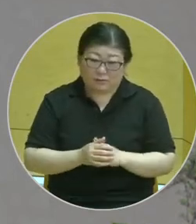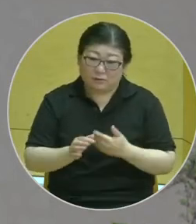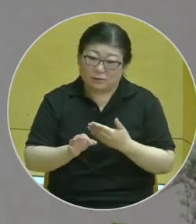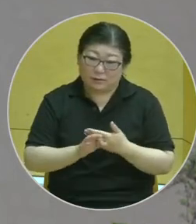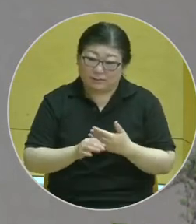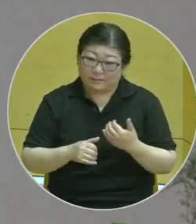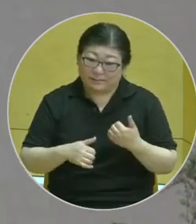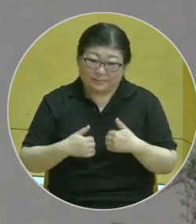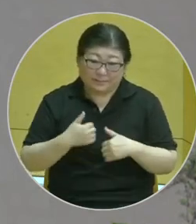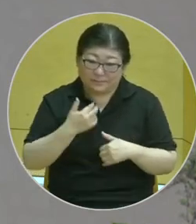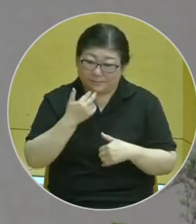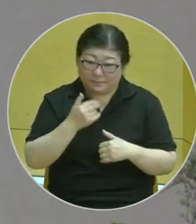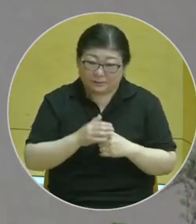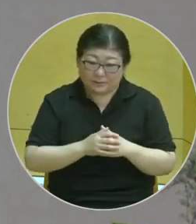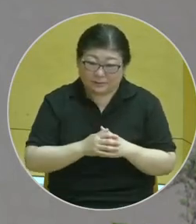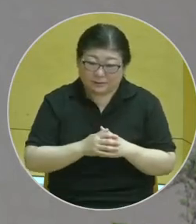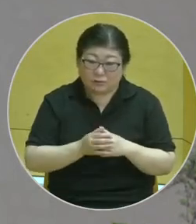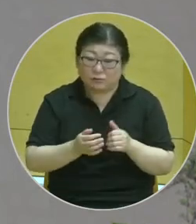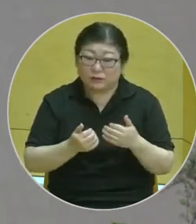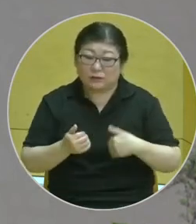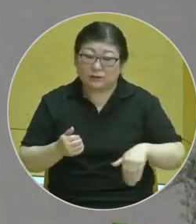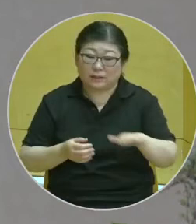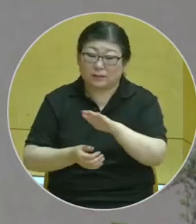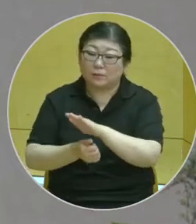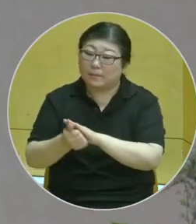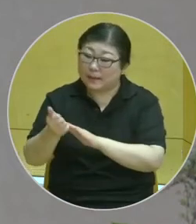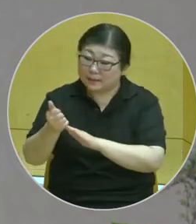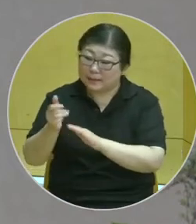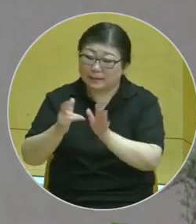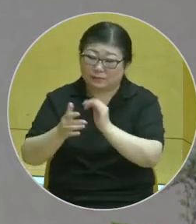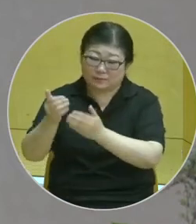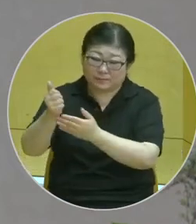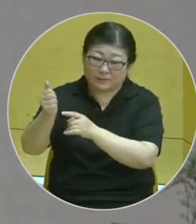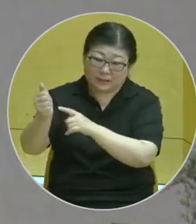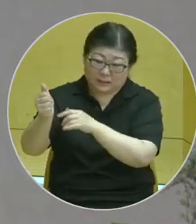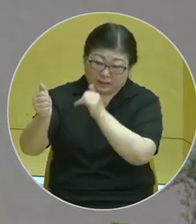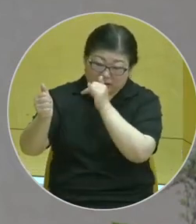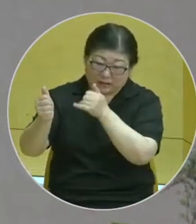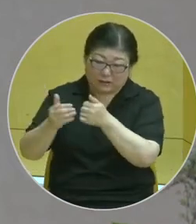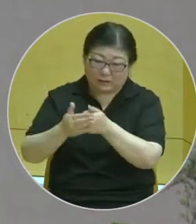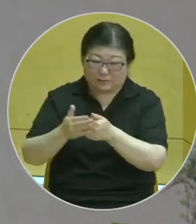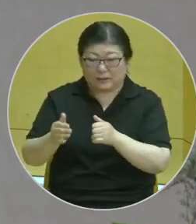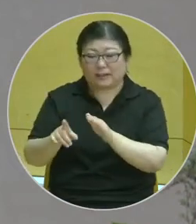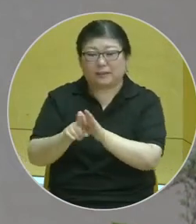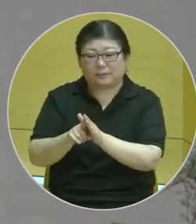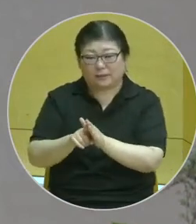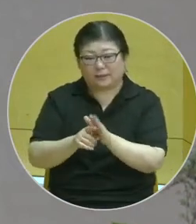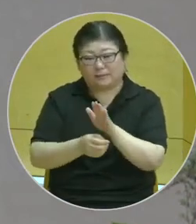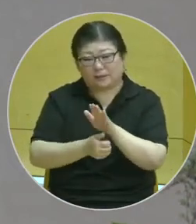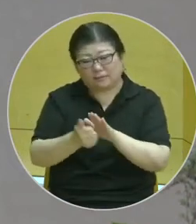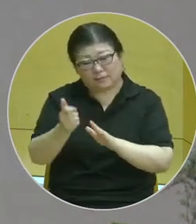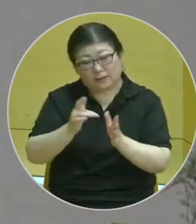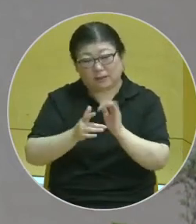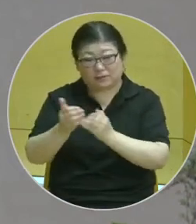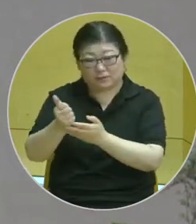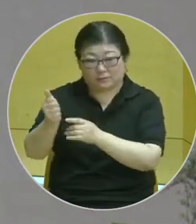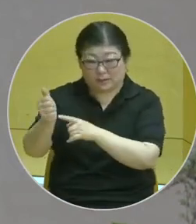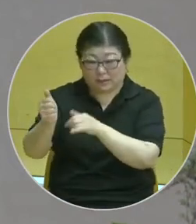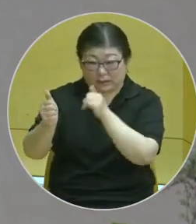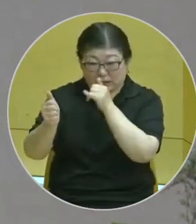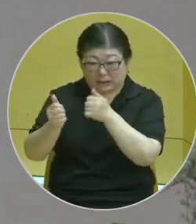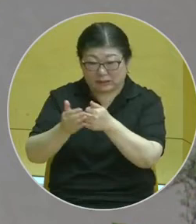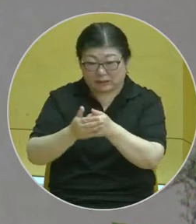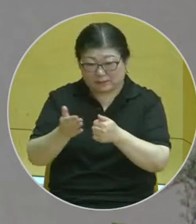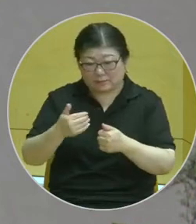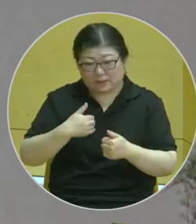그 소망이 바로 60 있겠다는 거예요 그 믿음이 그 희망이 60이 됐고 그 예수님